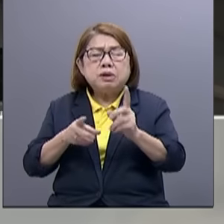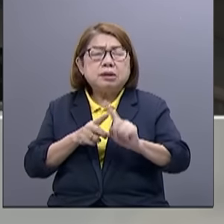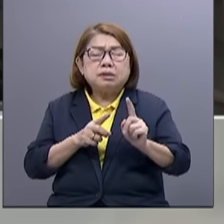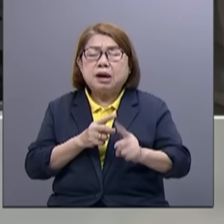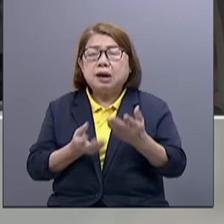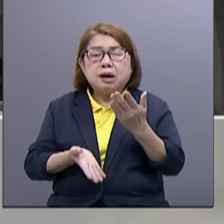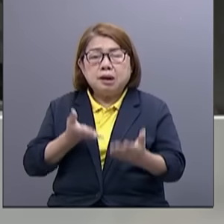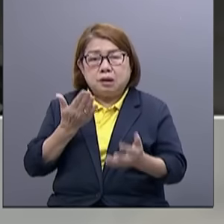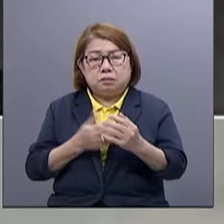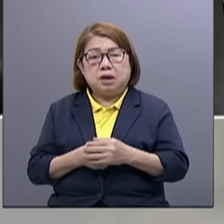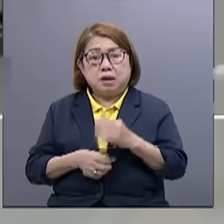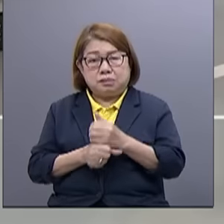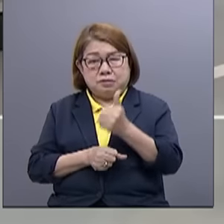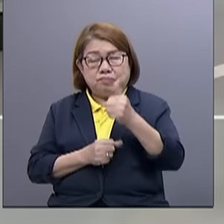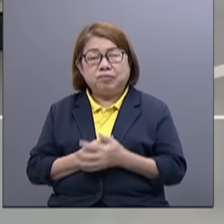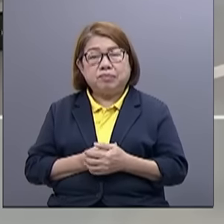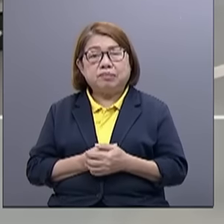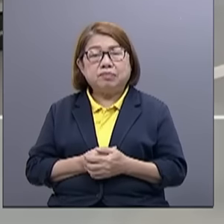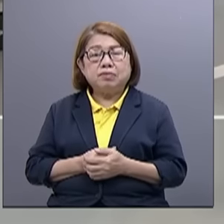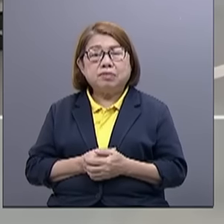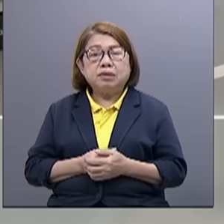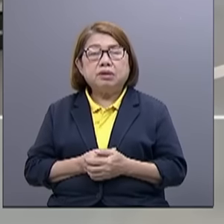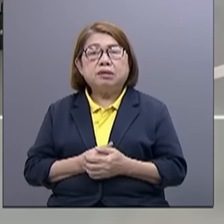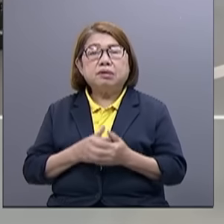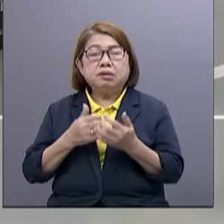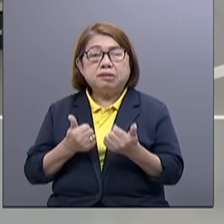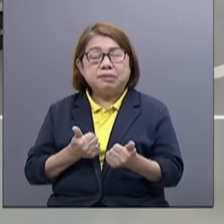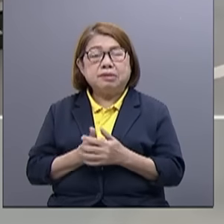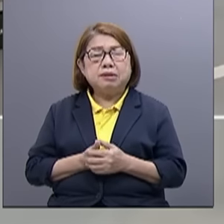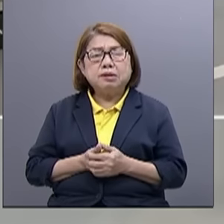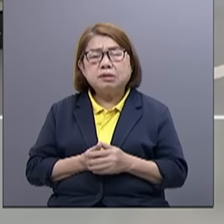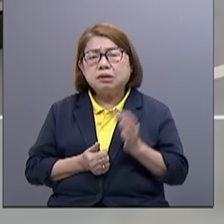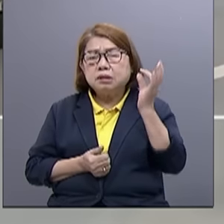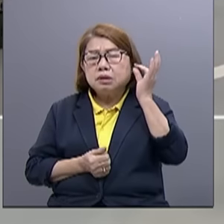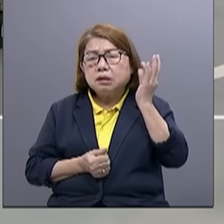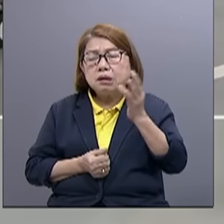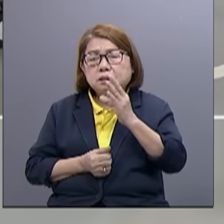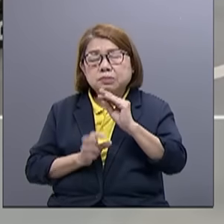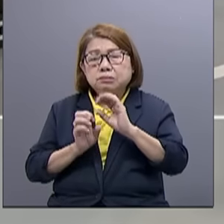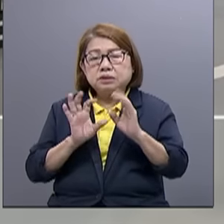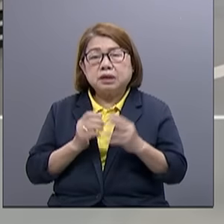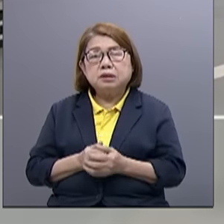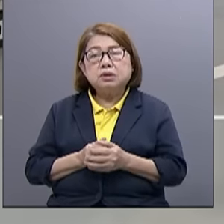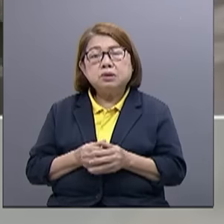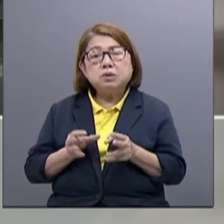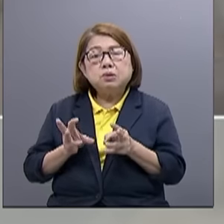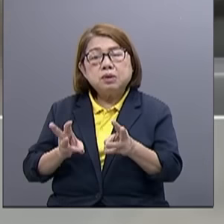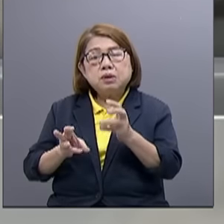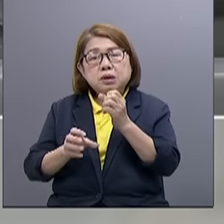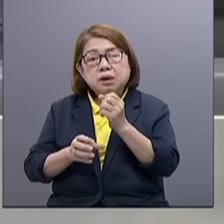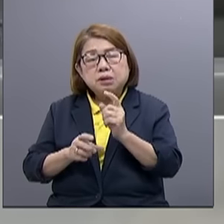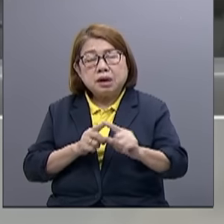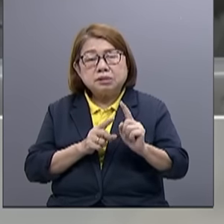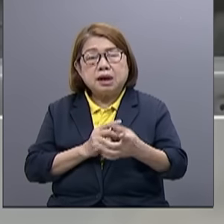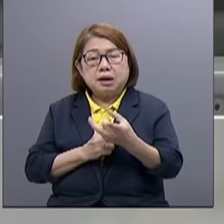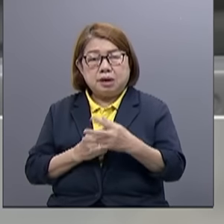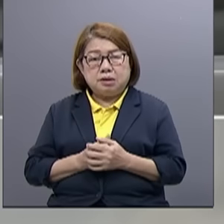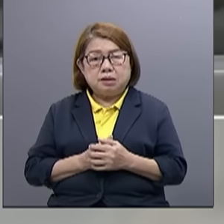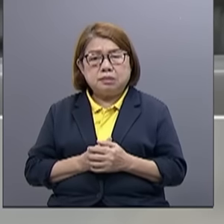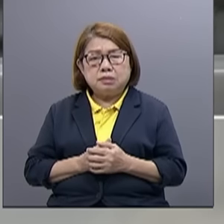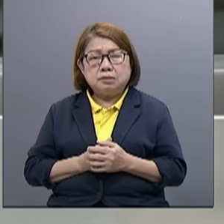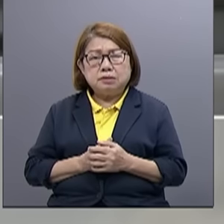ไหมสิ่งต่างๆนี้ไม่มีใครมาช่วยก็ทำใครมีช่องทางไปนู่นก็ไปเอาจังเพราะงั้นโรงงานก็จะทย